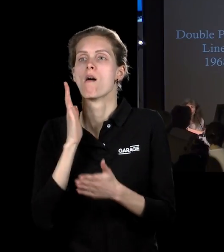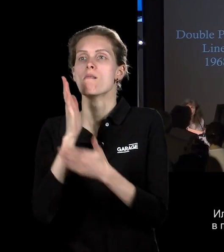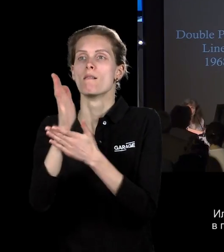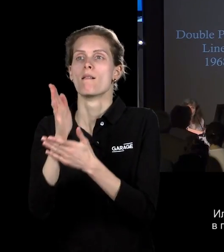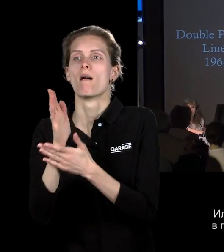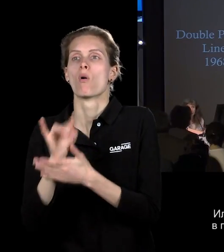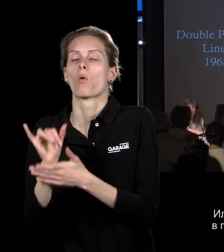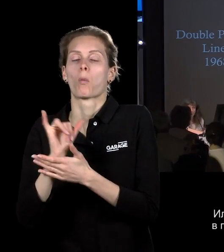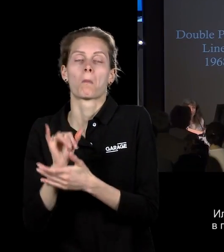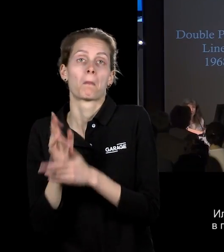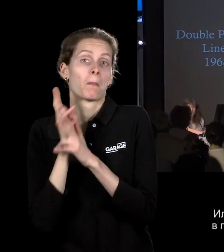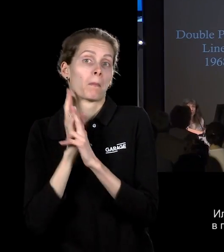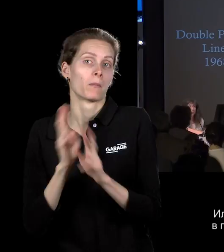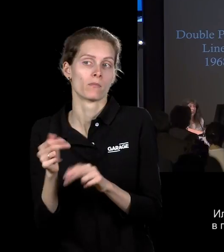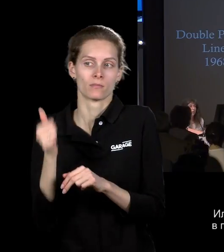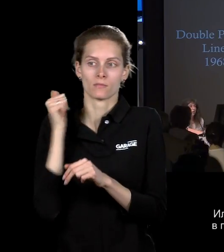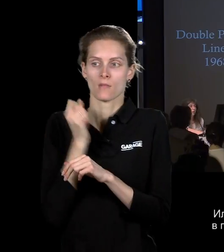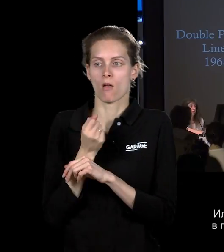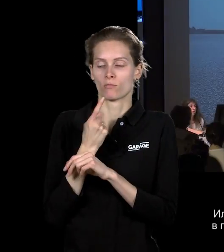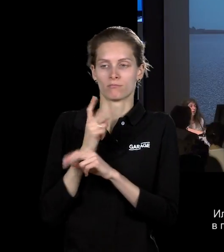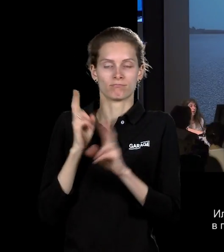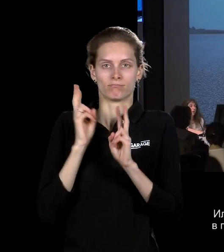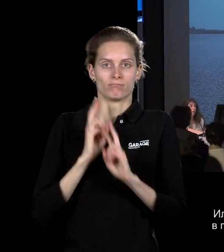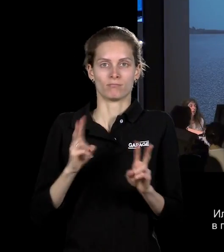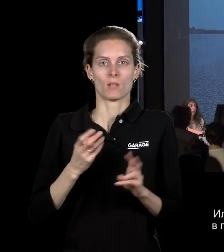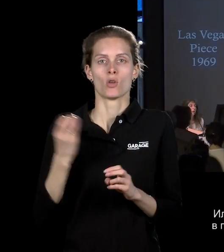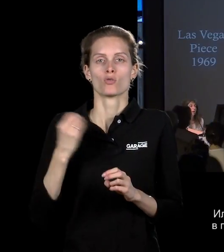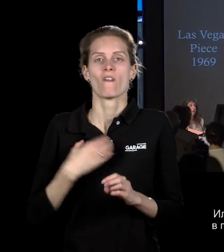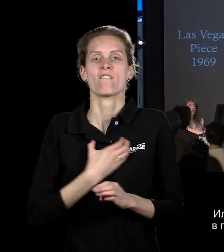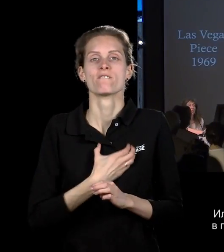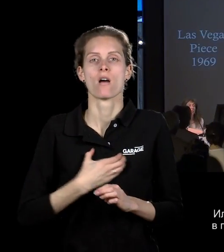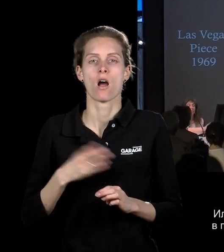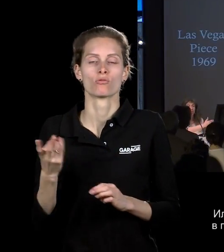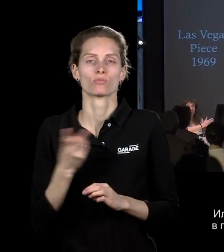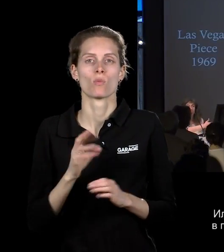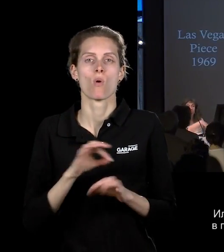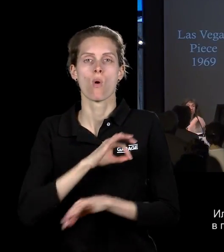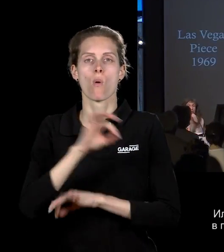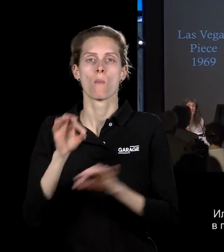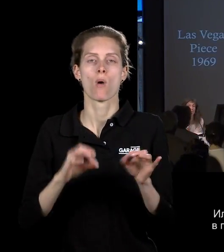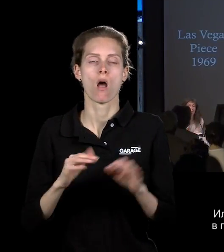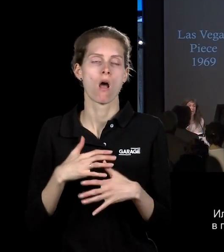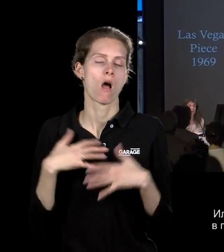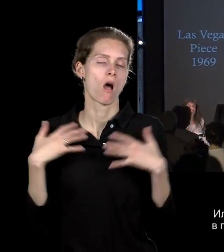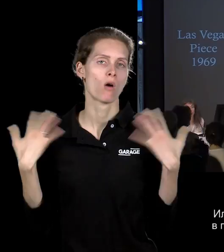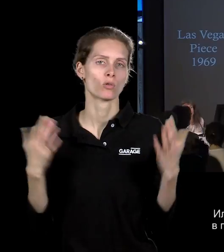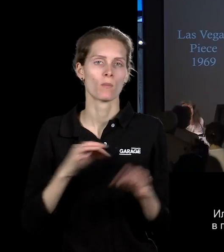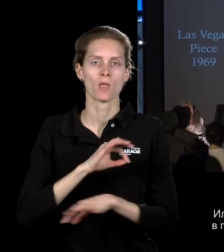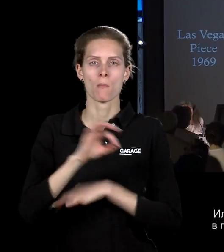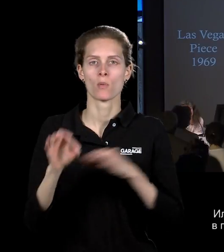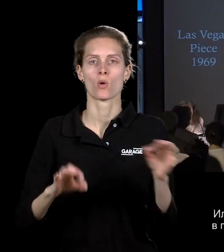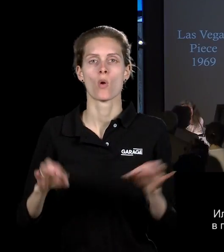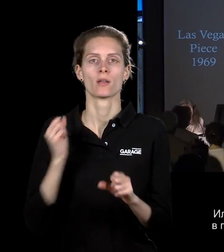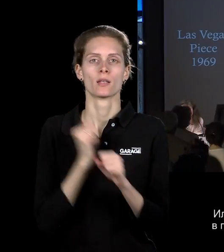И что еще очень важно в этих проектах, что это проекты, которые, вот огромный проект, который он делает в